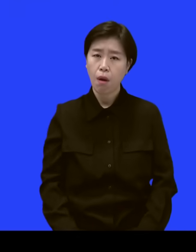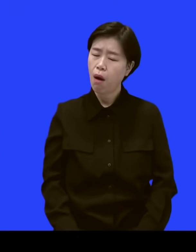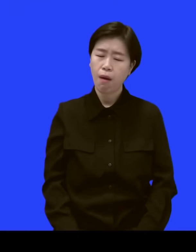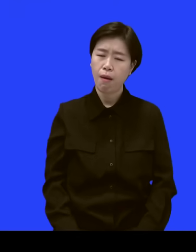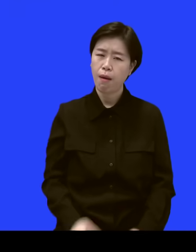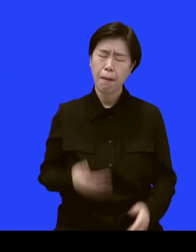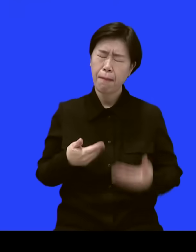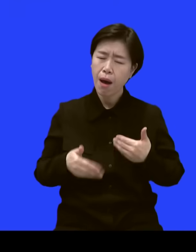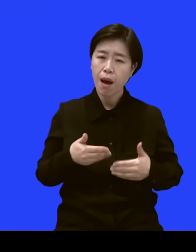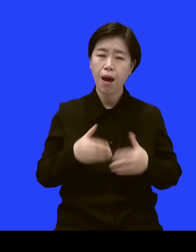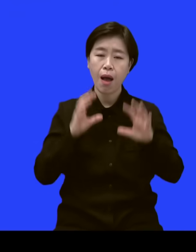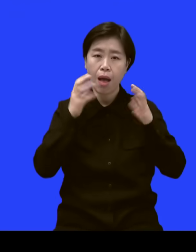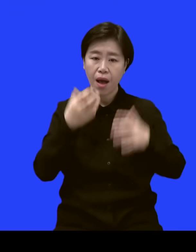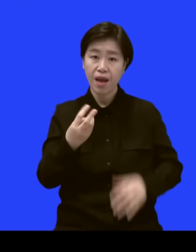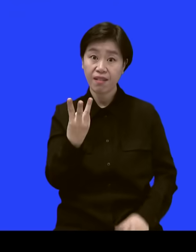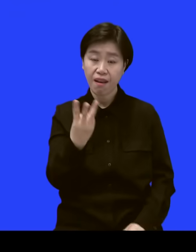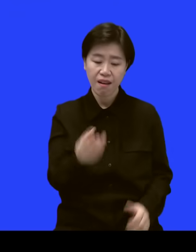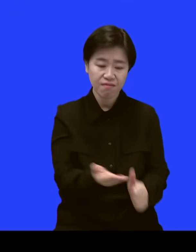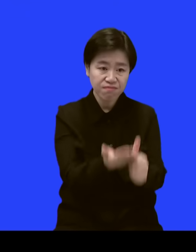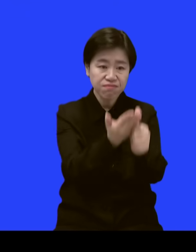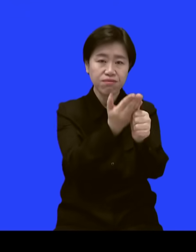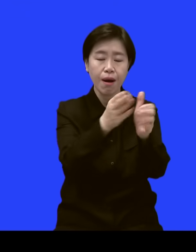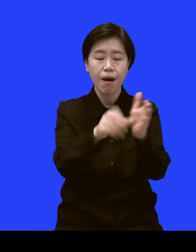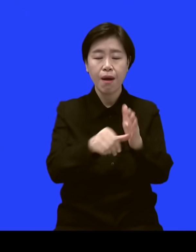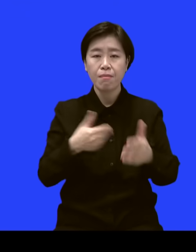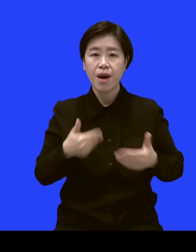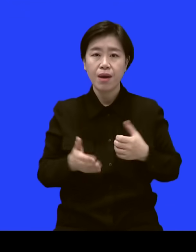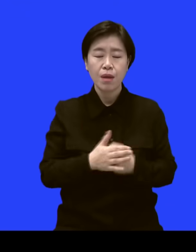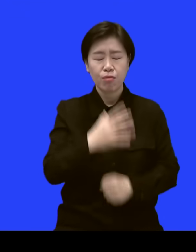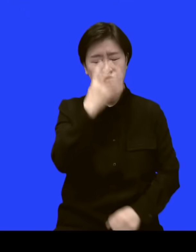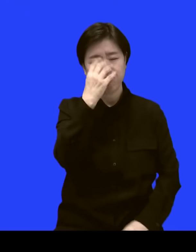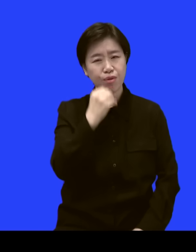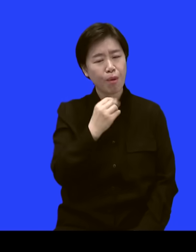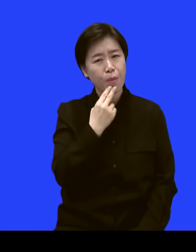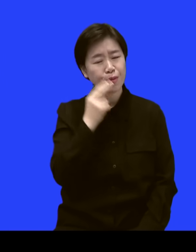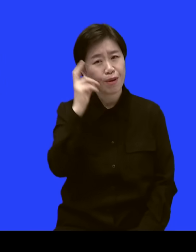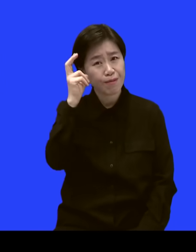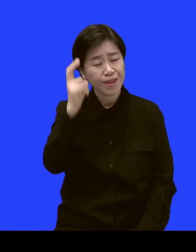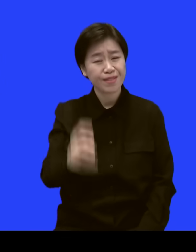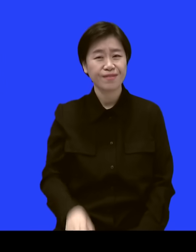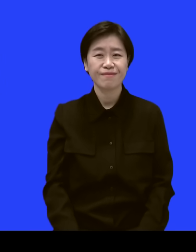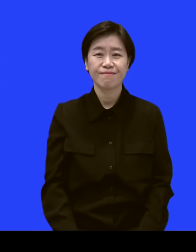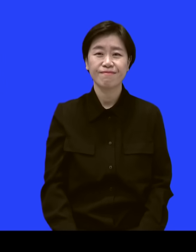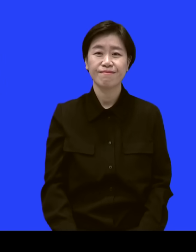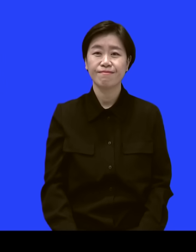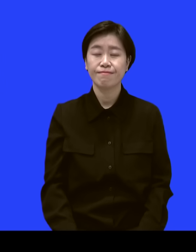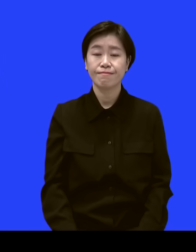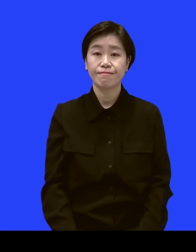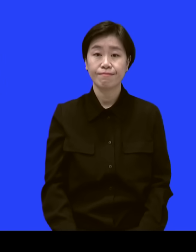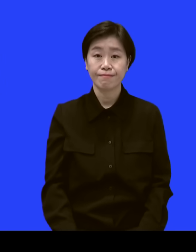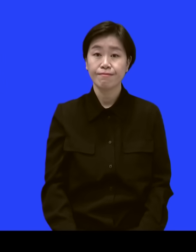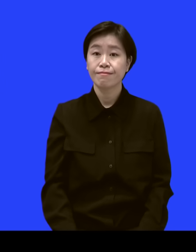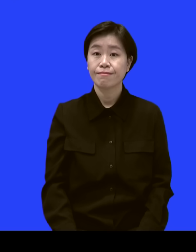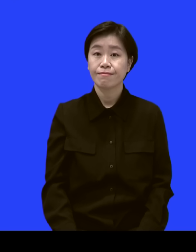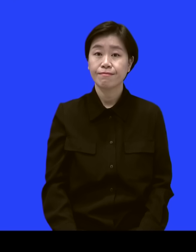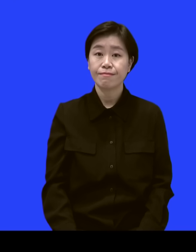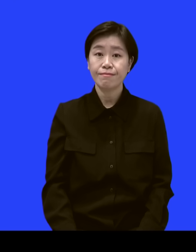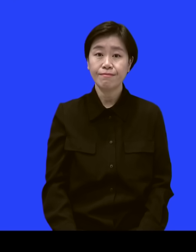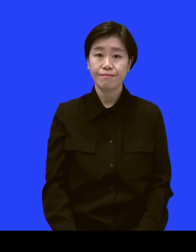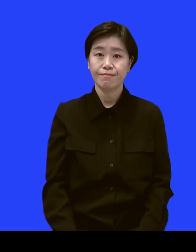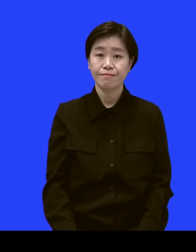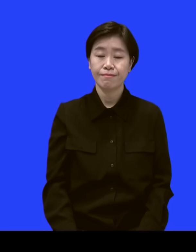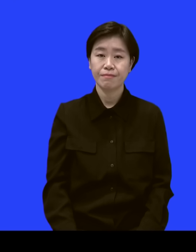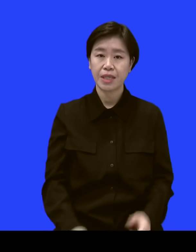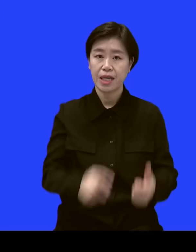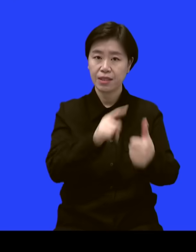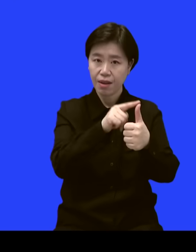정도로 애보다 워낙에 바쁘셨을 거예요. 아유, 그것도 제가 알겠다. 아이를 연년생으로 낳고 그 다음에 또